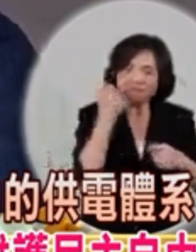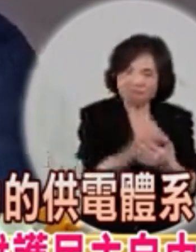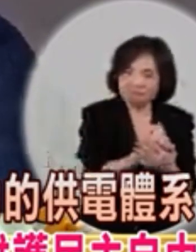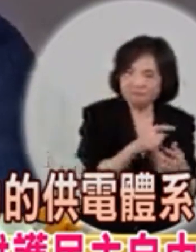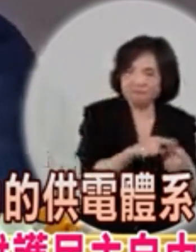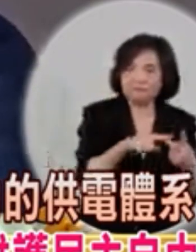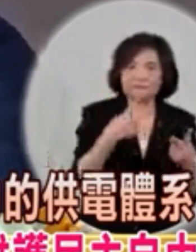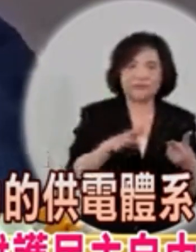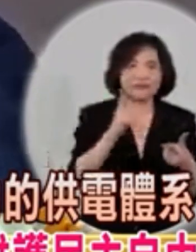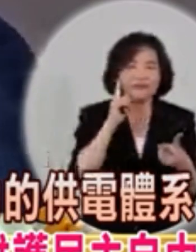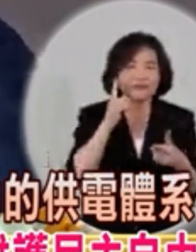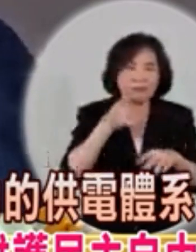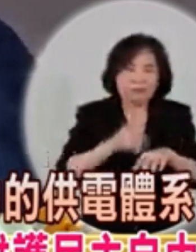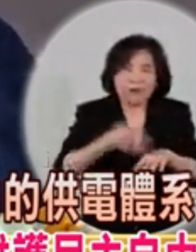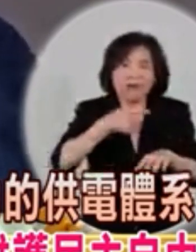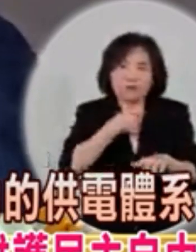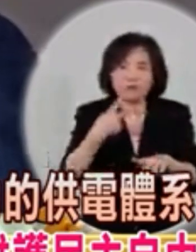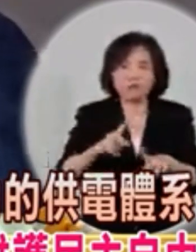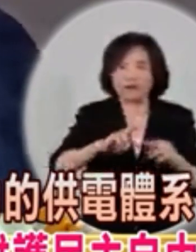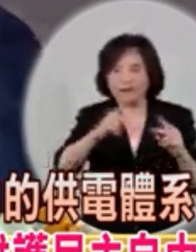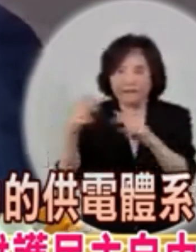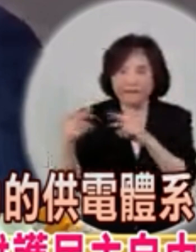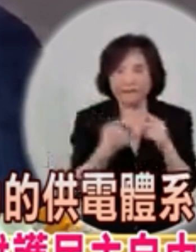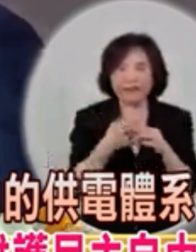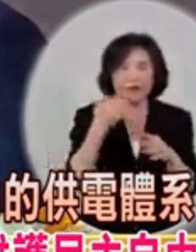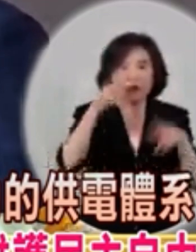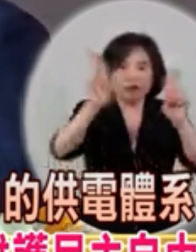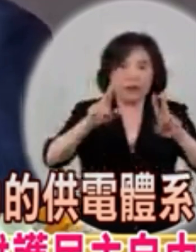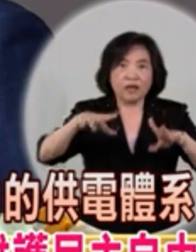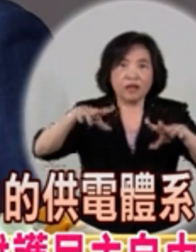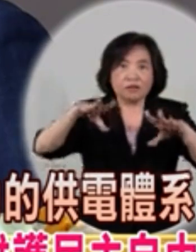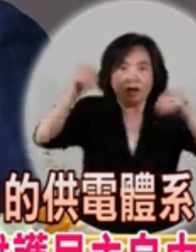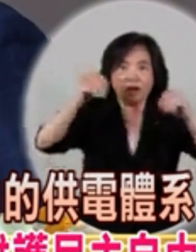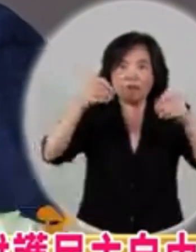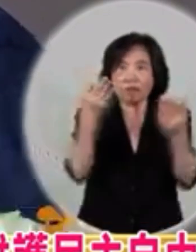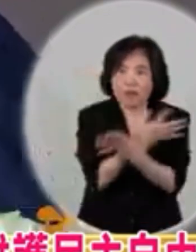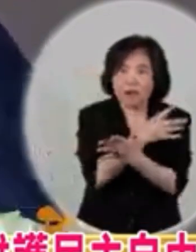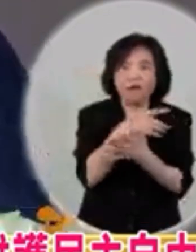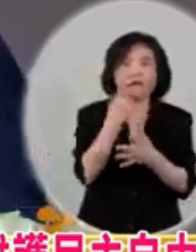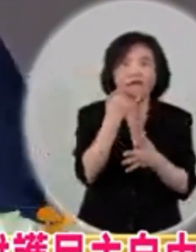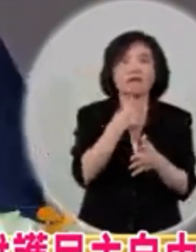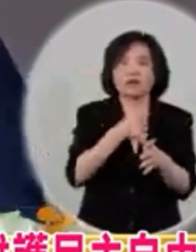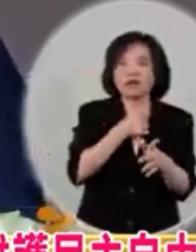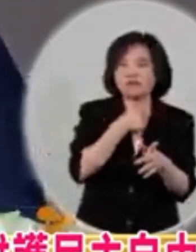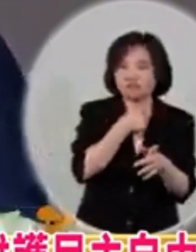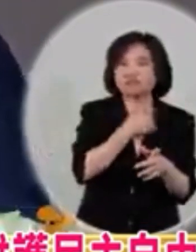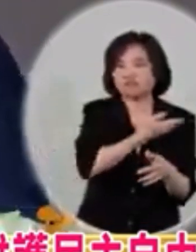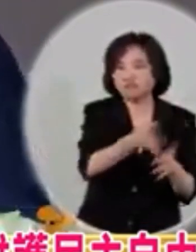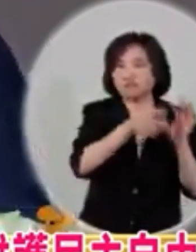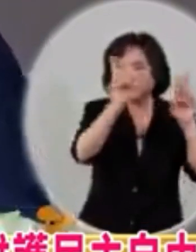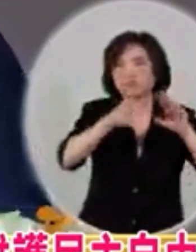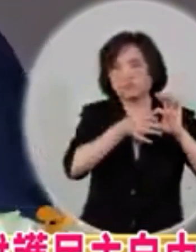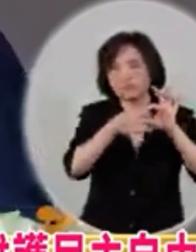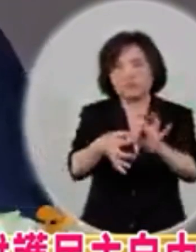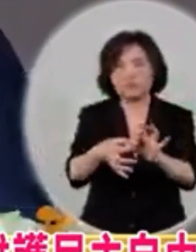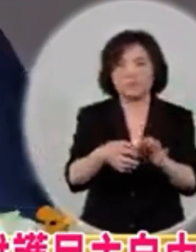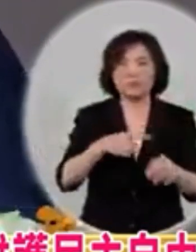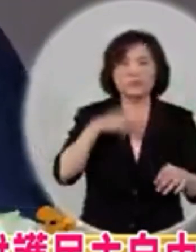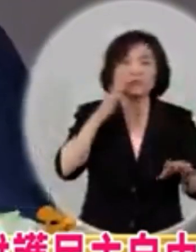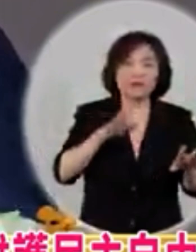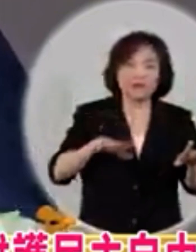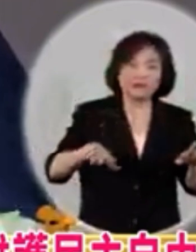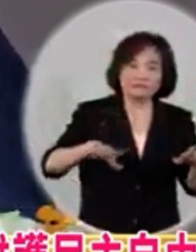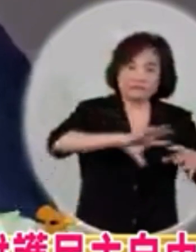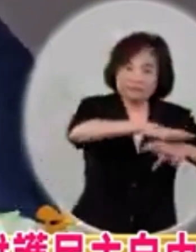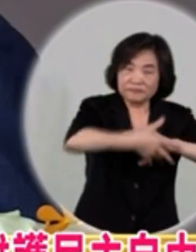更有应变能力的供电体系。这不仅攸关竞争力，也关系环境